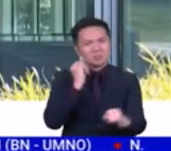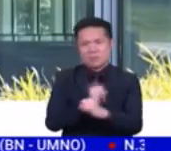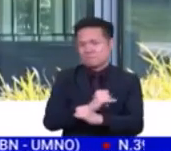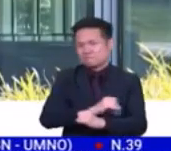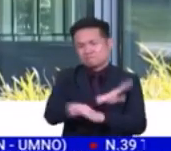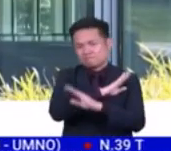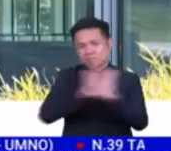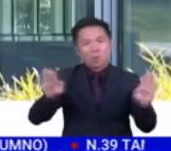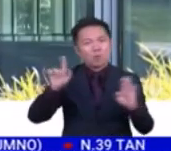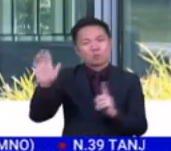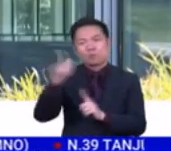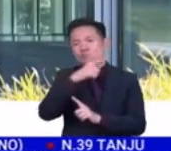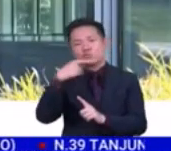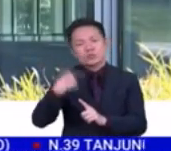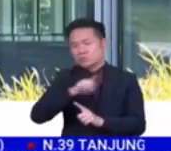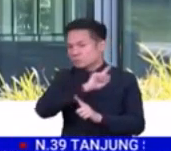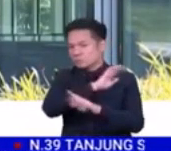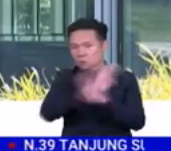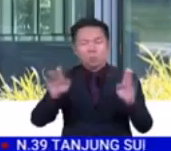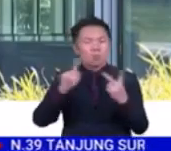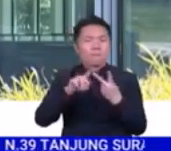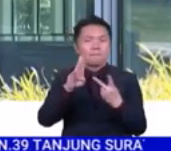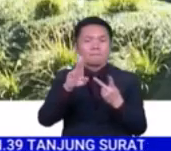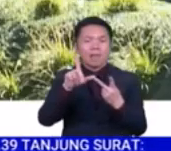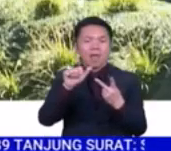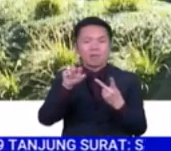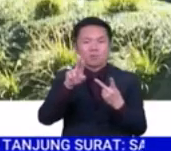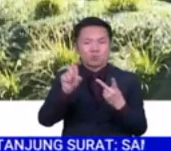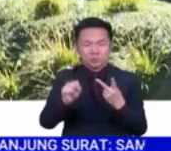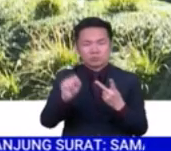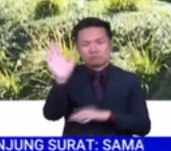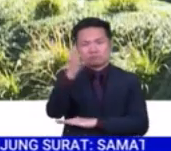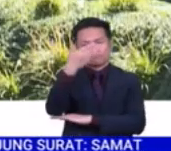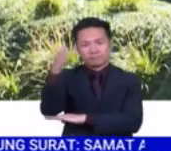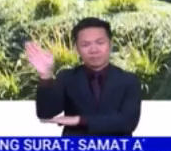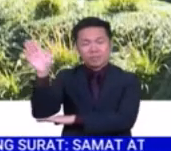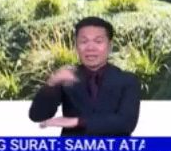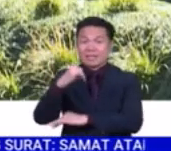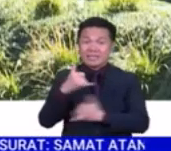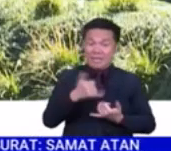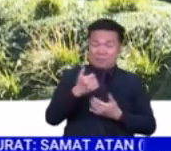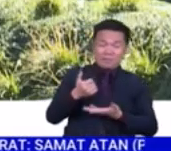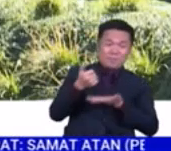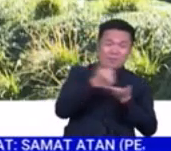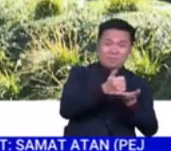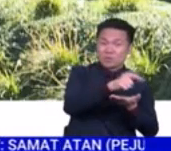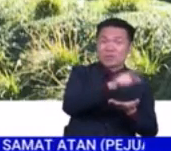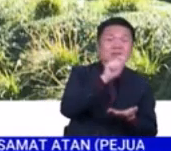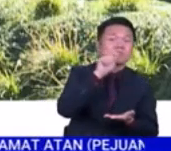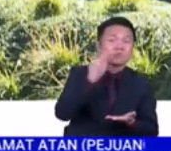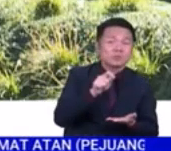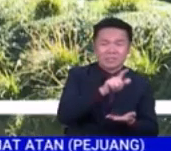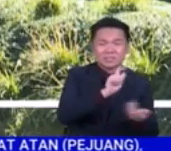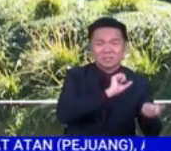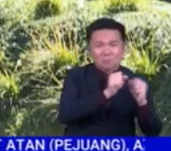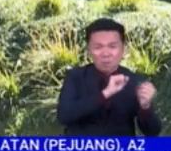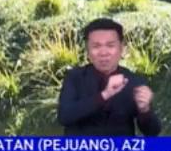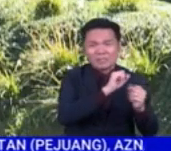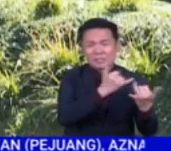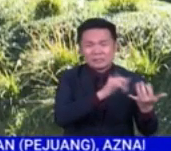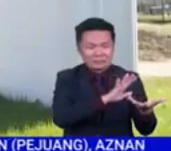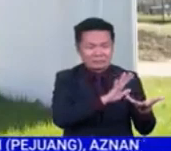ioc juga memastikan pasukan khas olimpik sedang berusaha menyediakan bantuan kemanusiaan kepada atlet ukrain yang terkesan